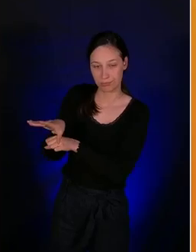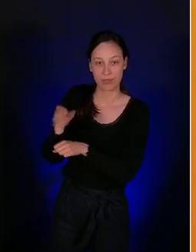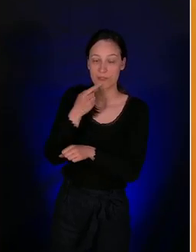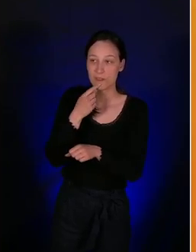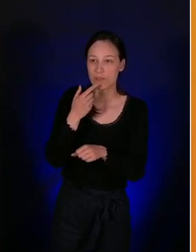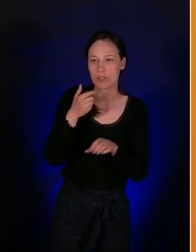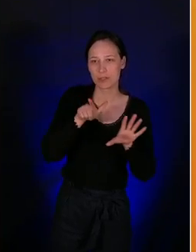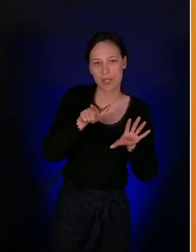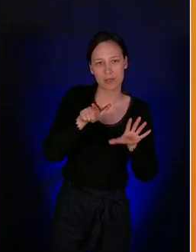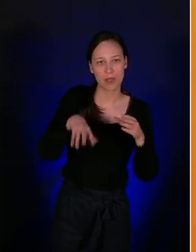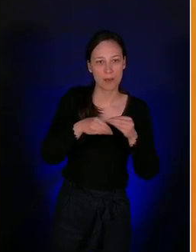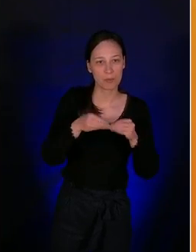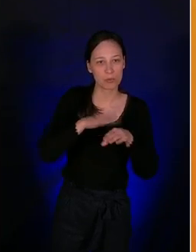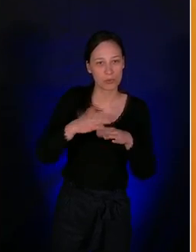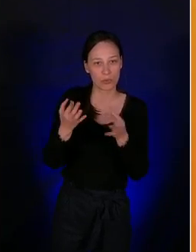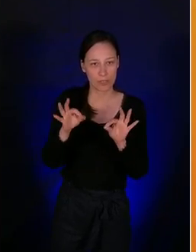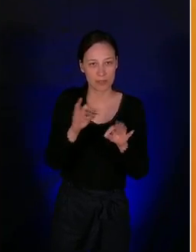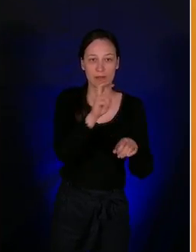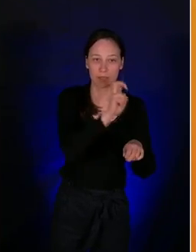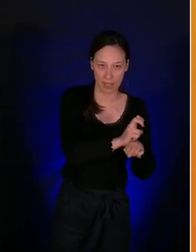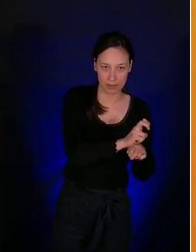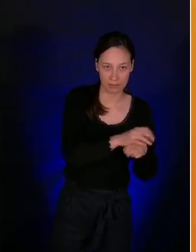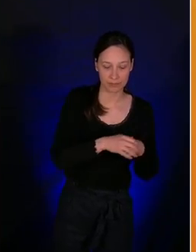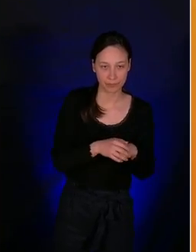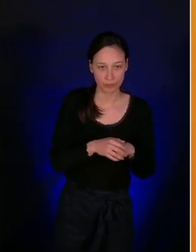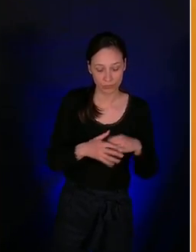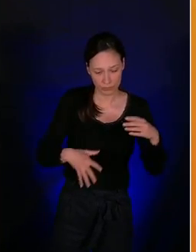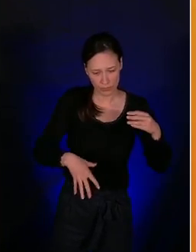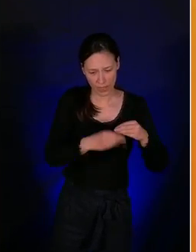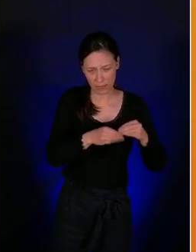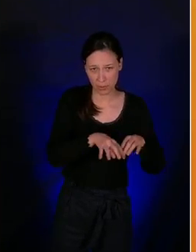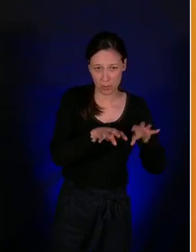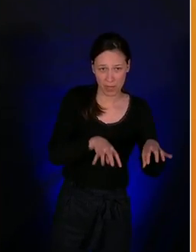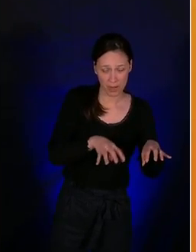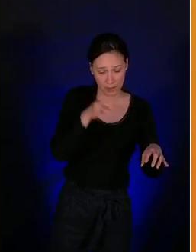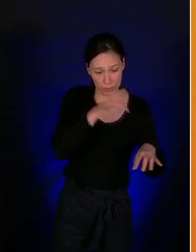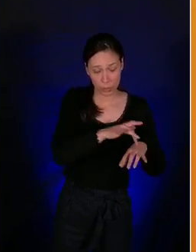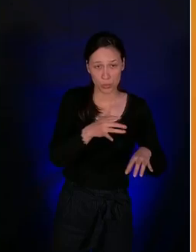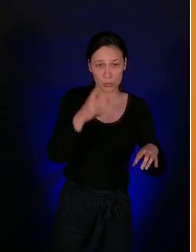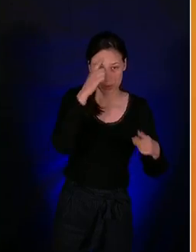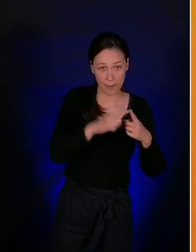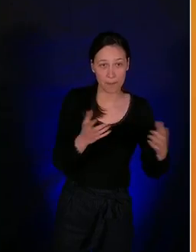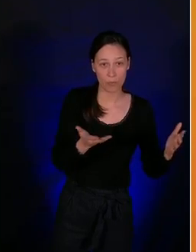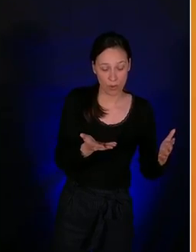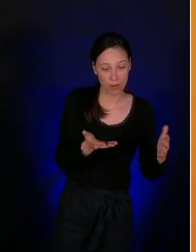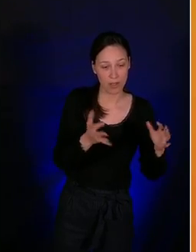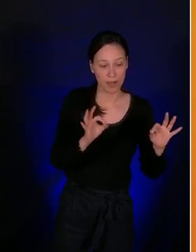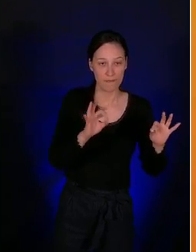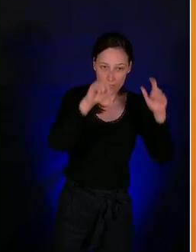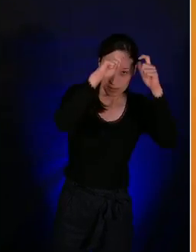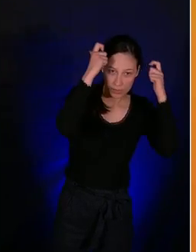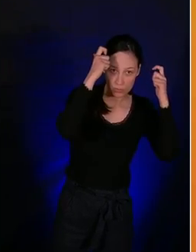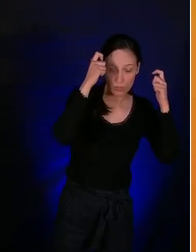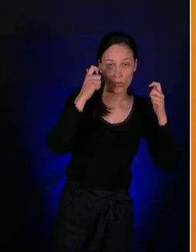retenus. Beaucoup d'amendements ont été portés sur les services publics et le statut dans les trois versants de la fonction